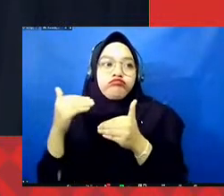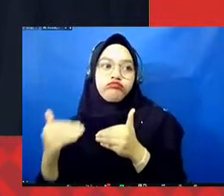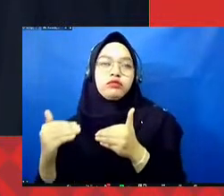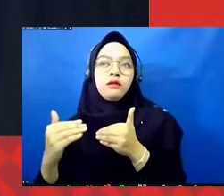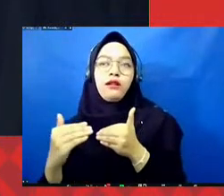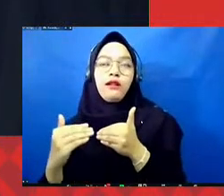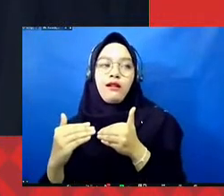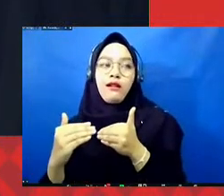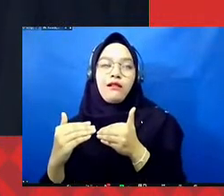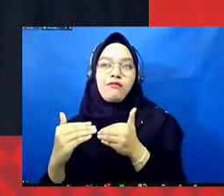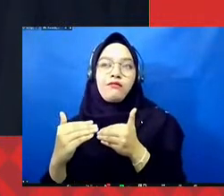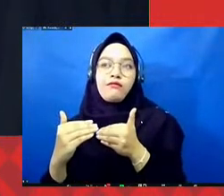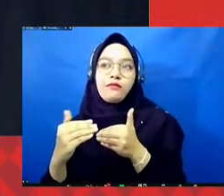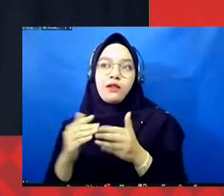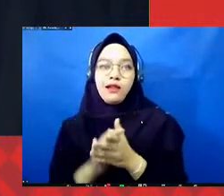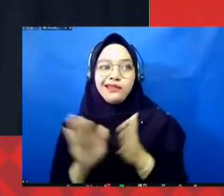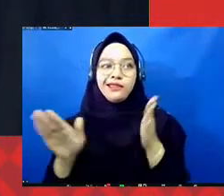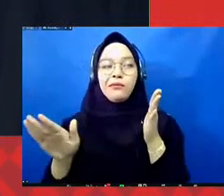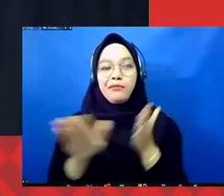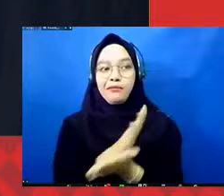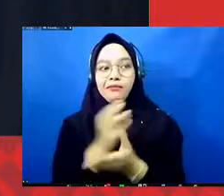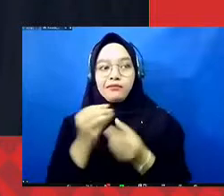memberikan kesempatan kepada